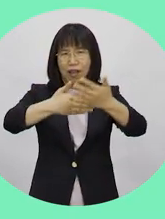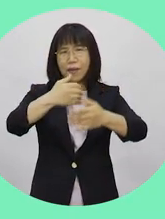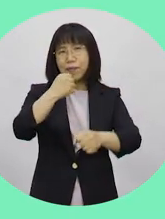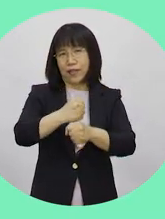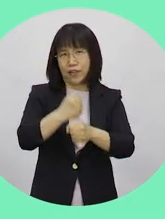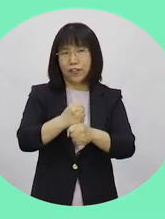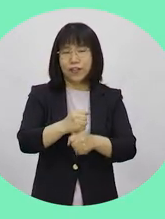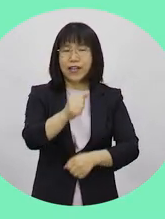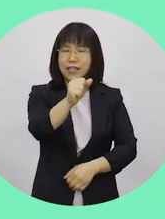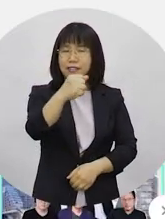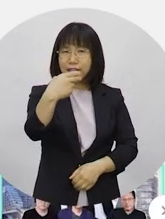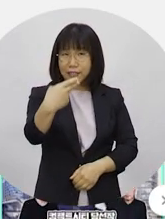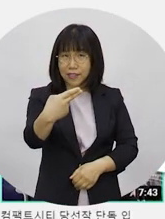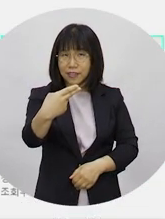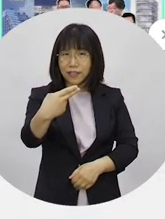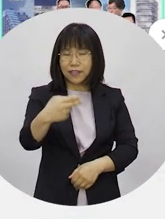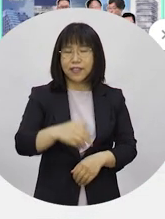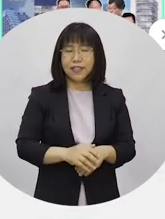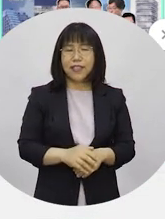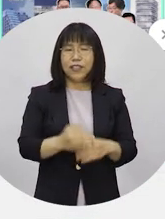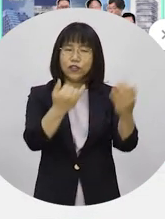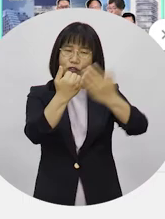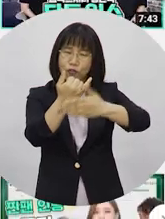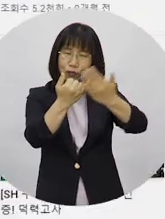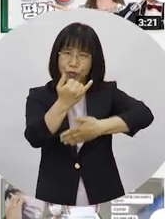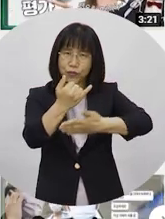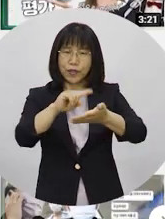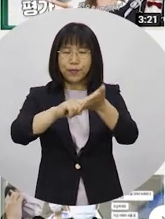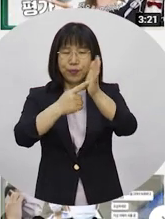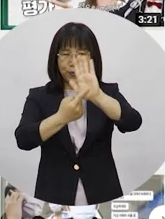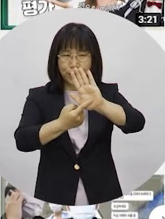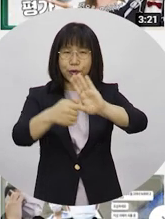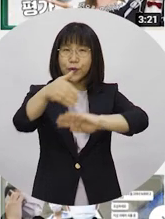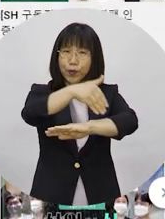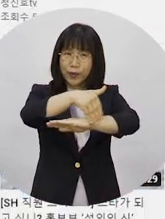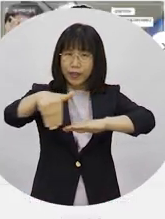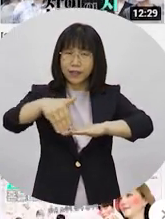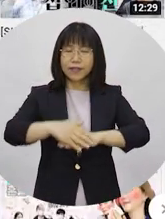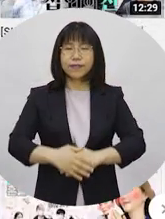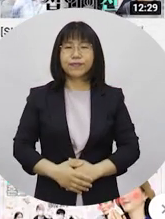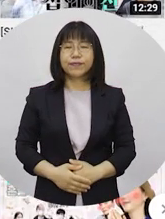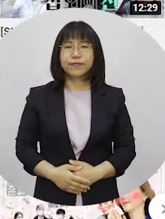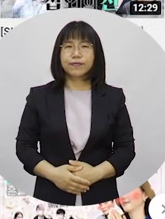제작돼 SH공사 유튜브 채널 청신호TV에서 공개될 예정입니다.